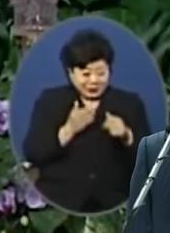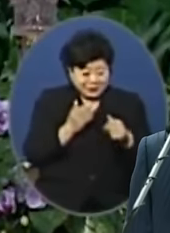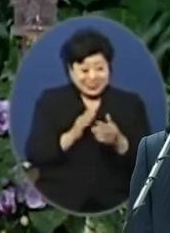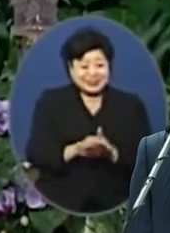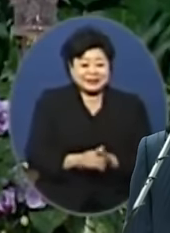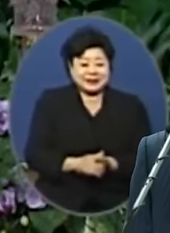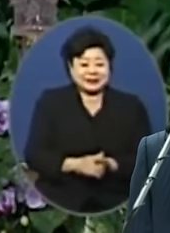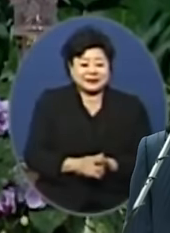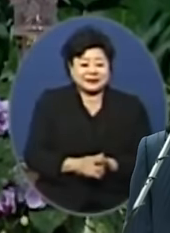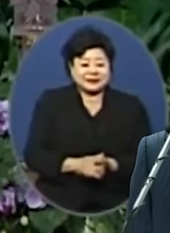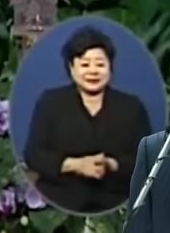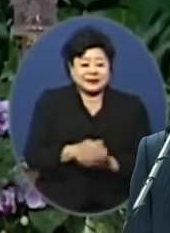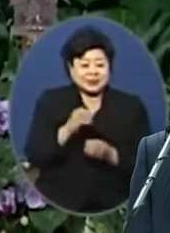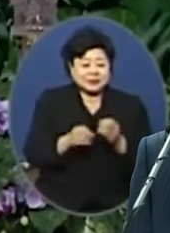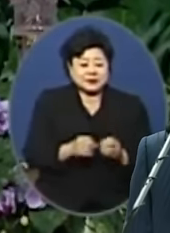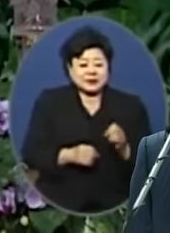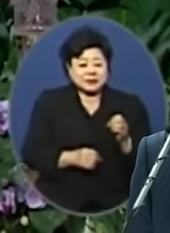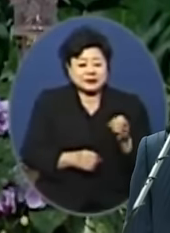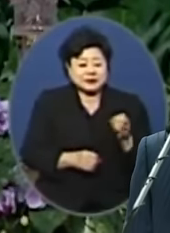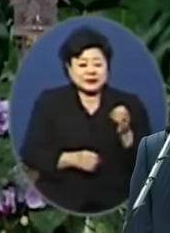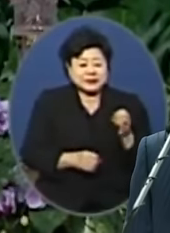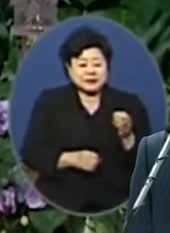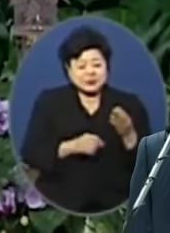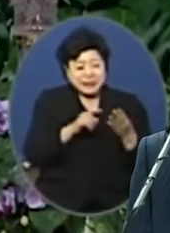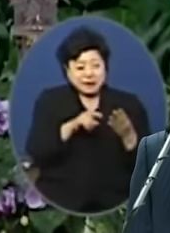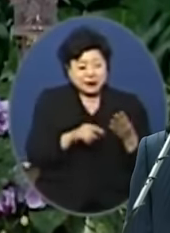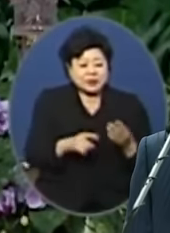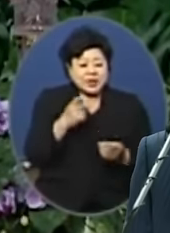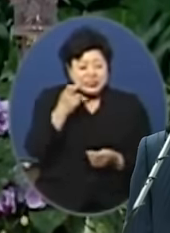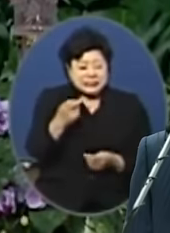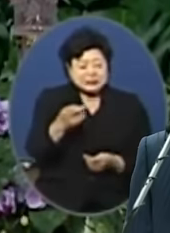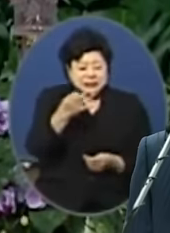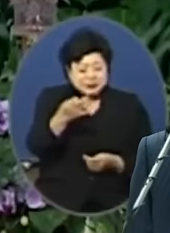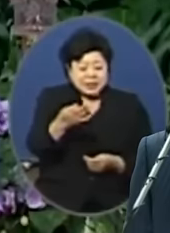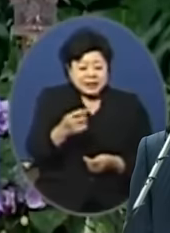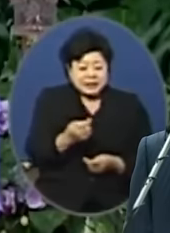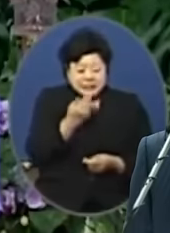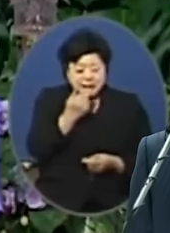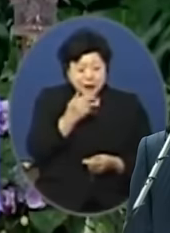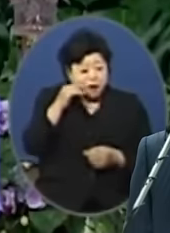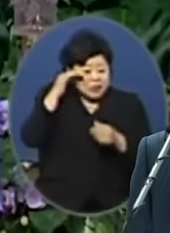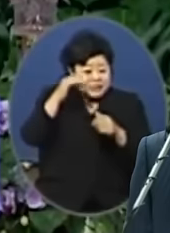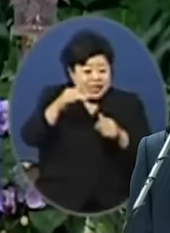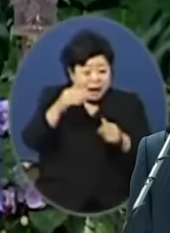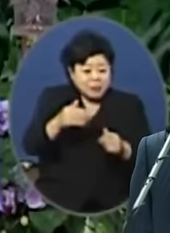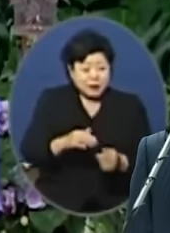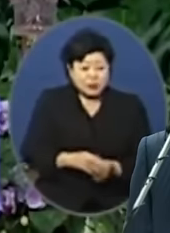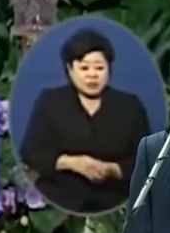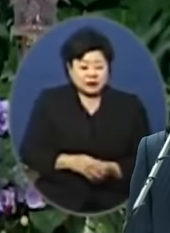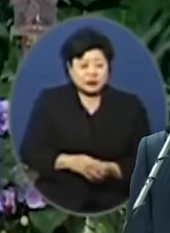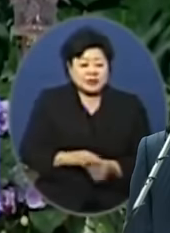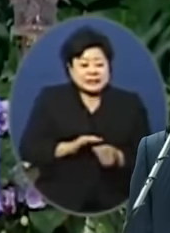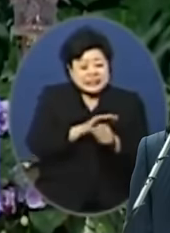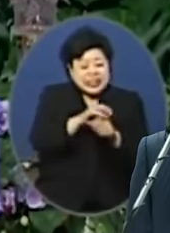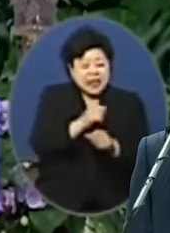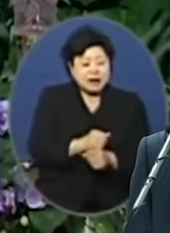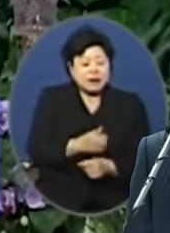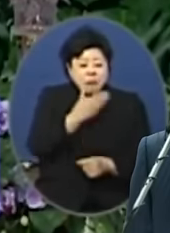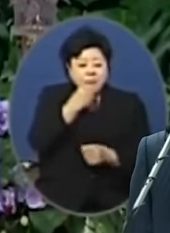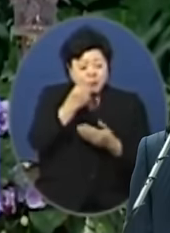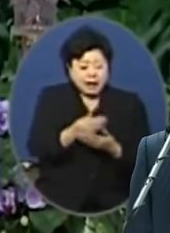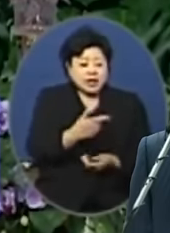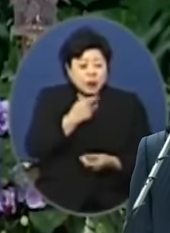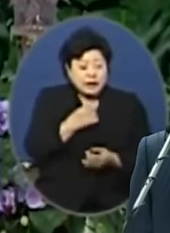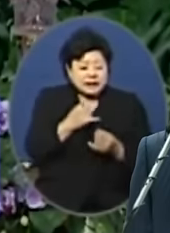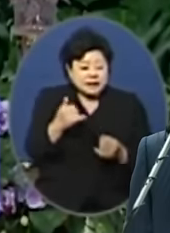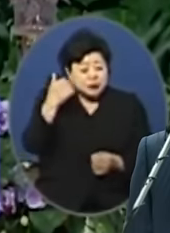바랍니다. 시편 34편 12절로 13절에 보면, 생명을 사모하고 원수를 사랑하여